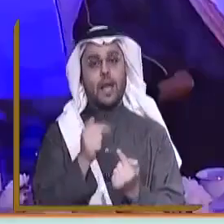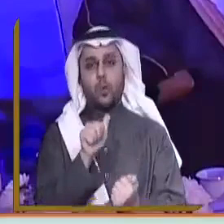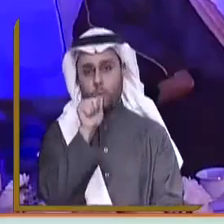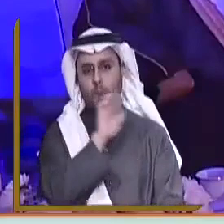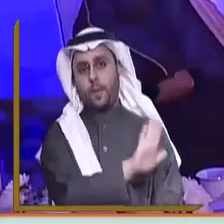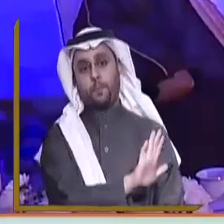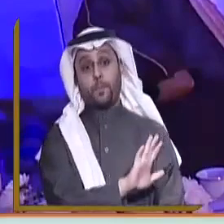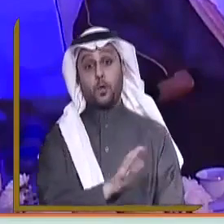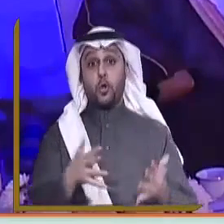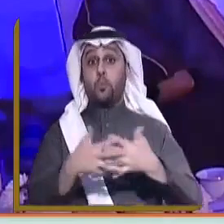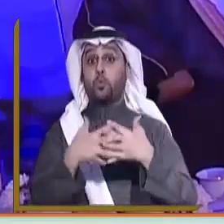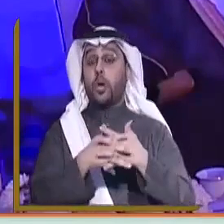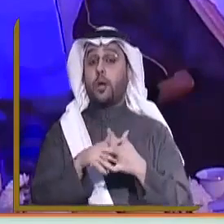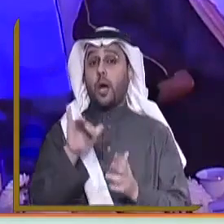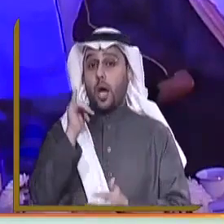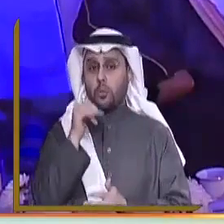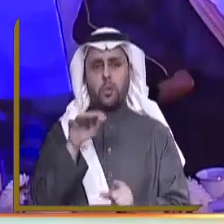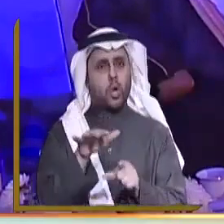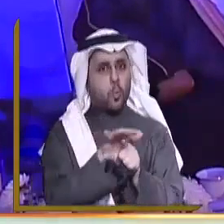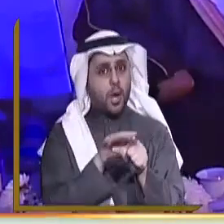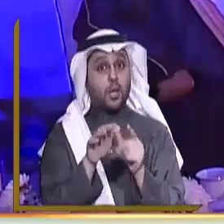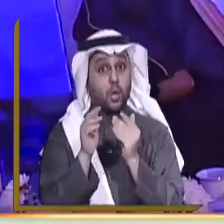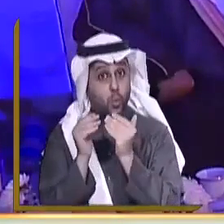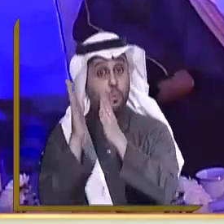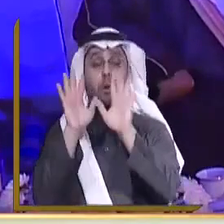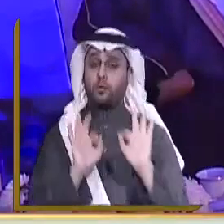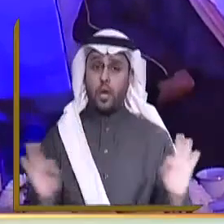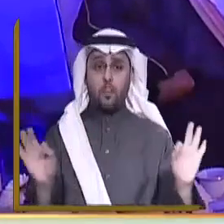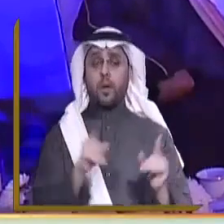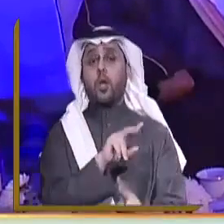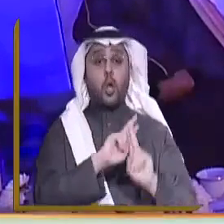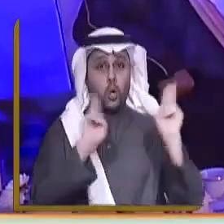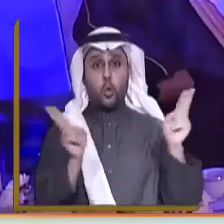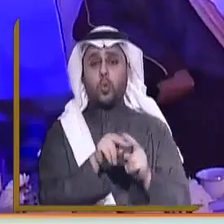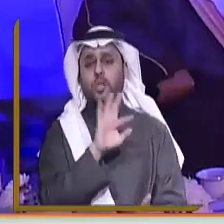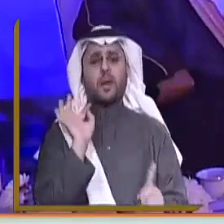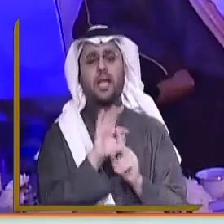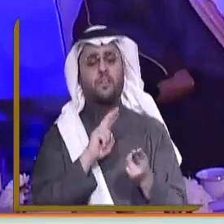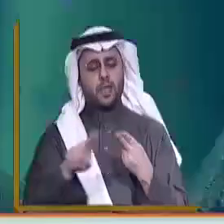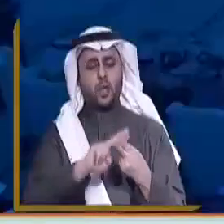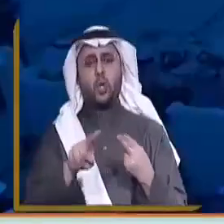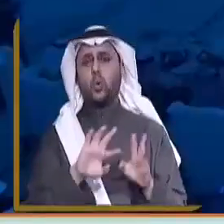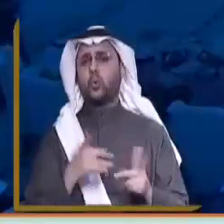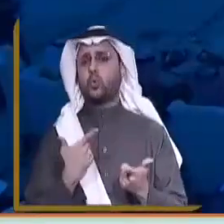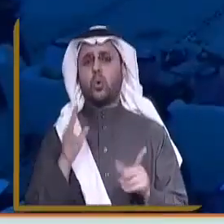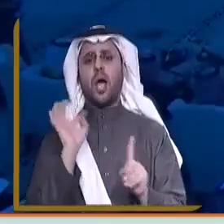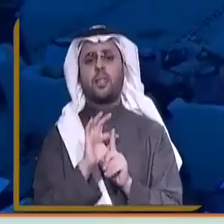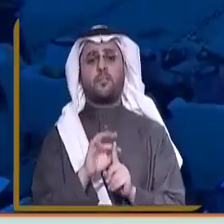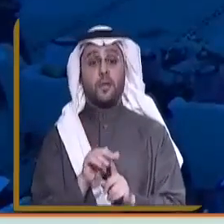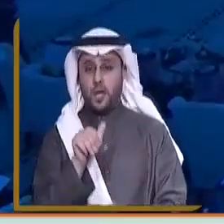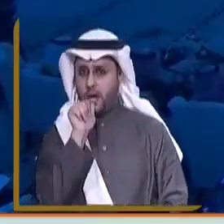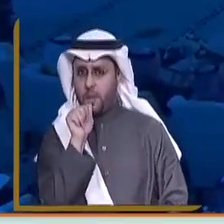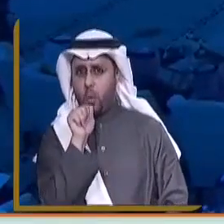واسعه محليا وخارجيا حيث يهدف المؤتمر الى تقديم حلول مستدامه لاداره الموارد المائيه